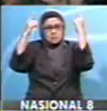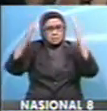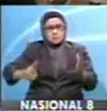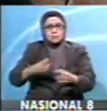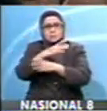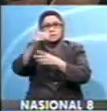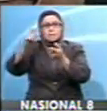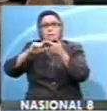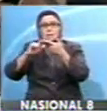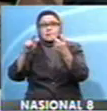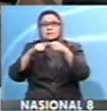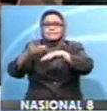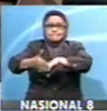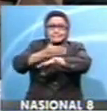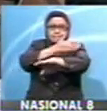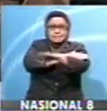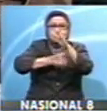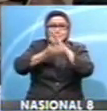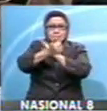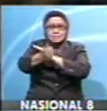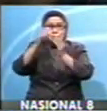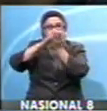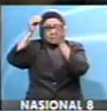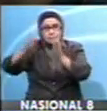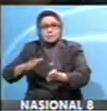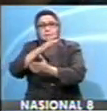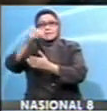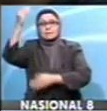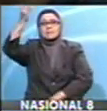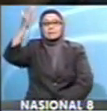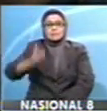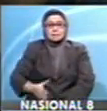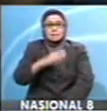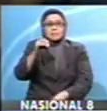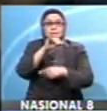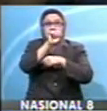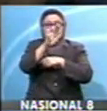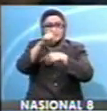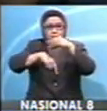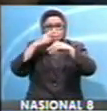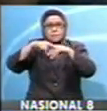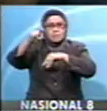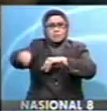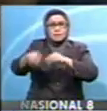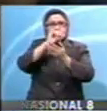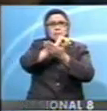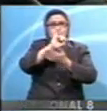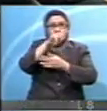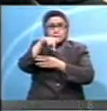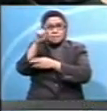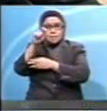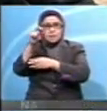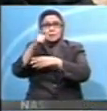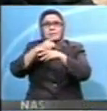juga pensyarah Prof Dr juga mahu isu mengenai keperluan untuk institusi pengajian tinggi IPT mempunyai ranking